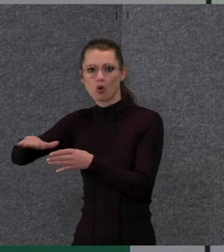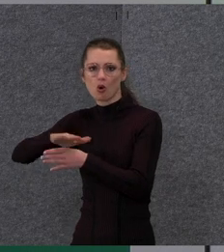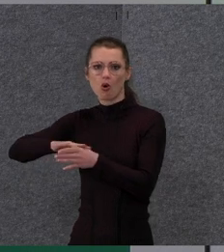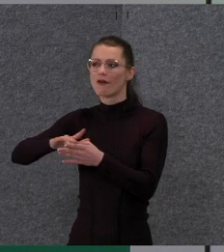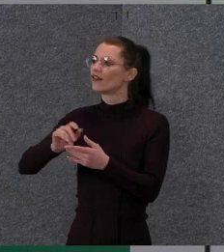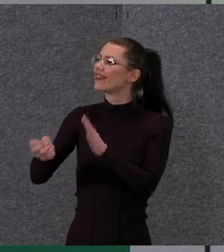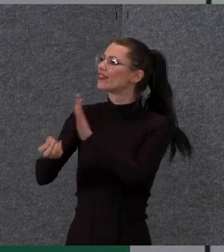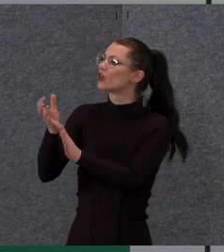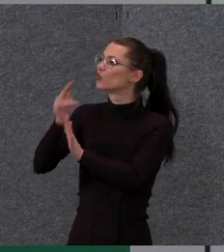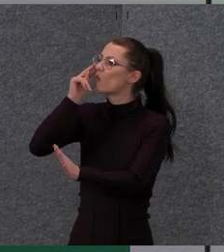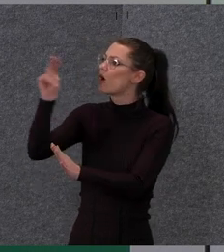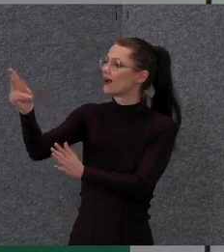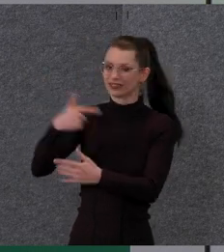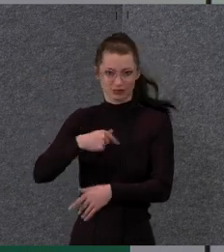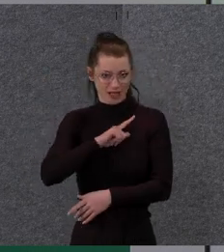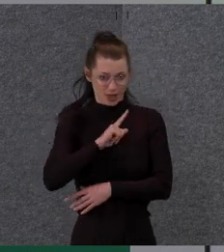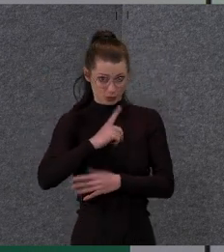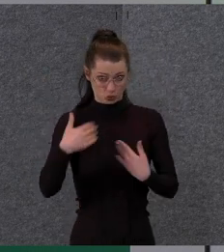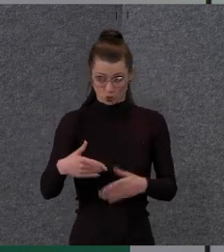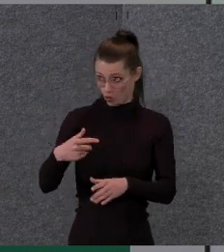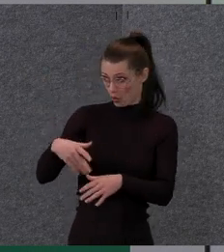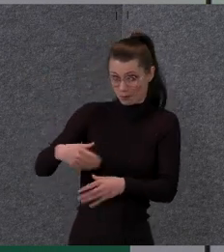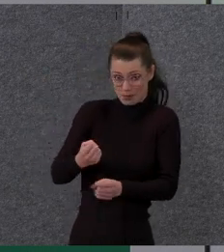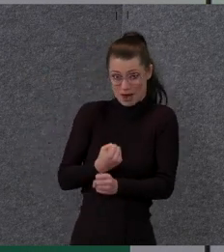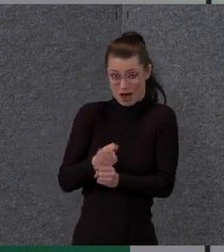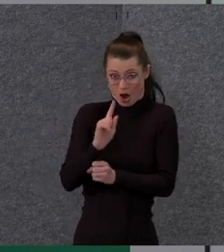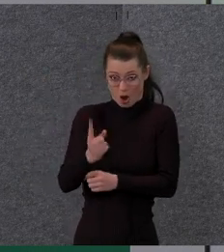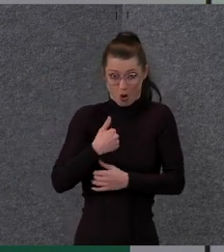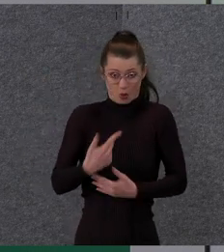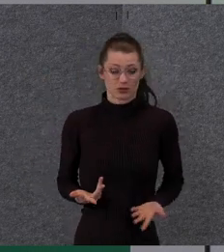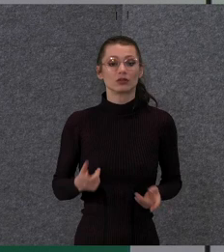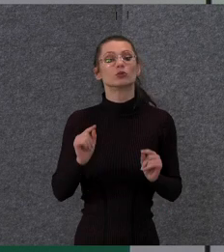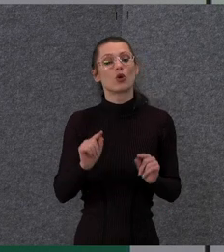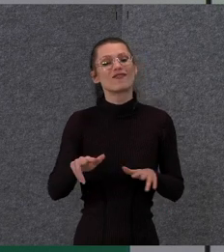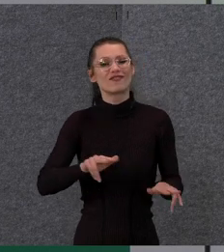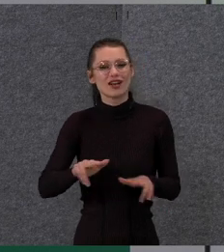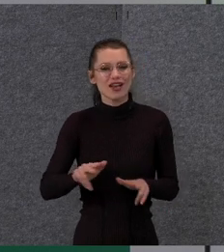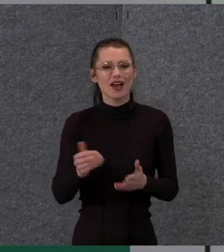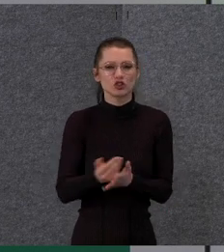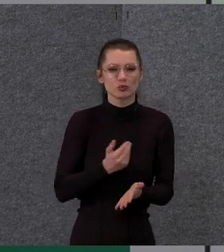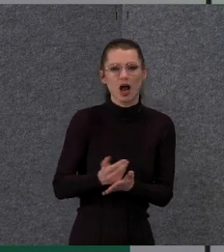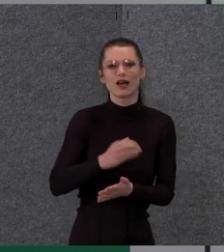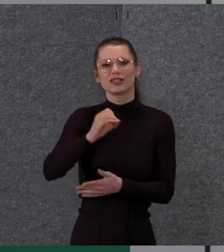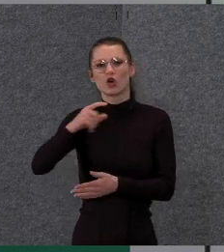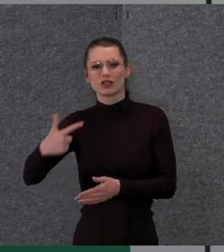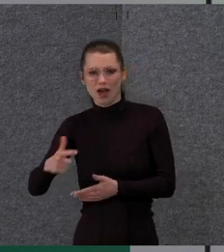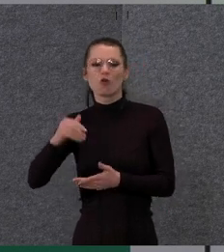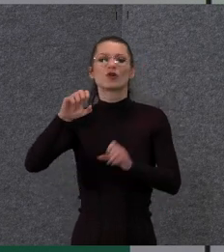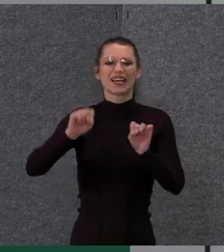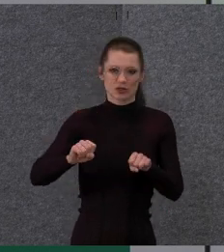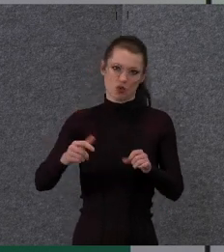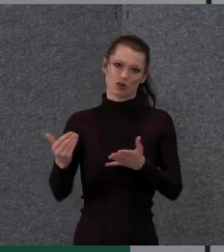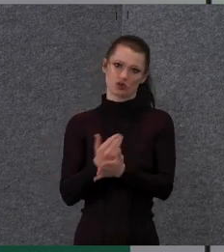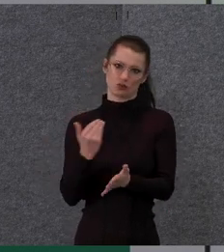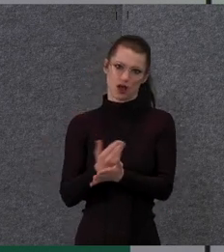Blick in die Natur, wie ich es jeden Tag mache. Und das alles spart massiv Verkehr, CO2 und Ressourcen und wird auch die